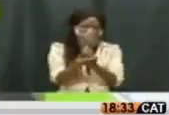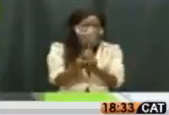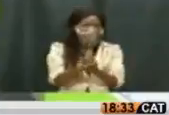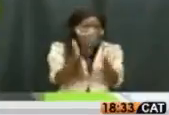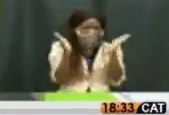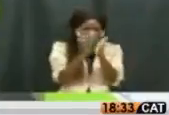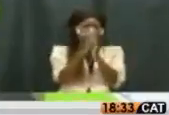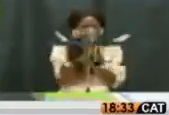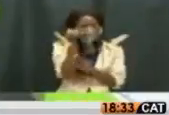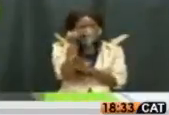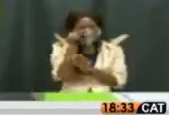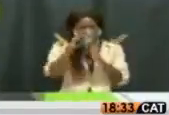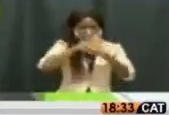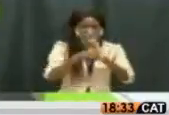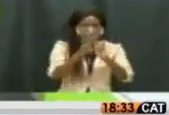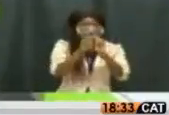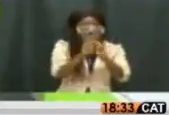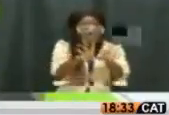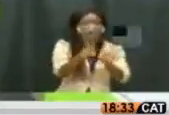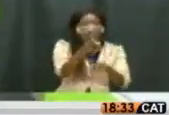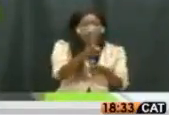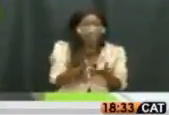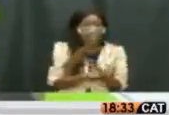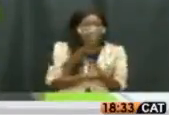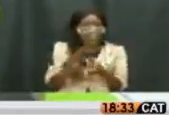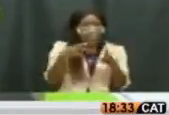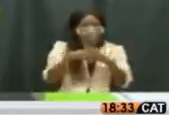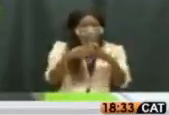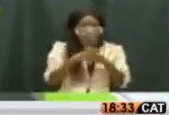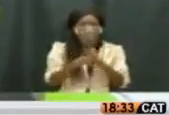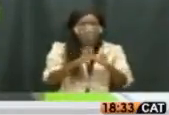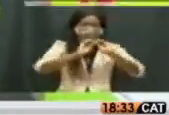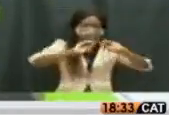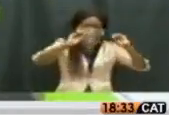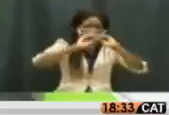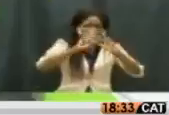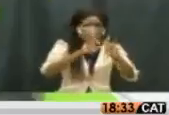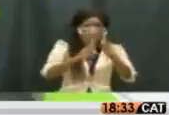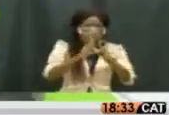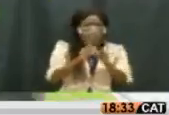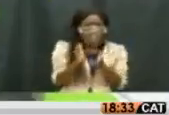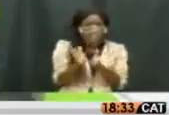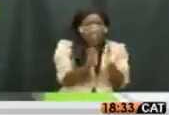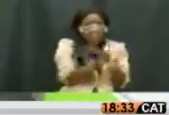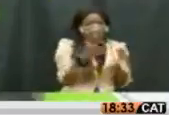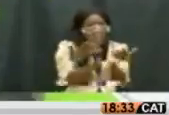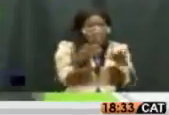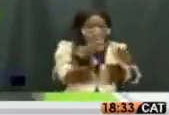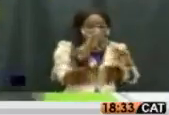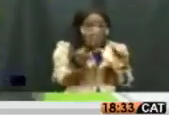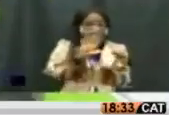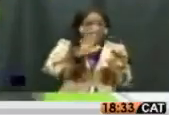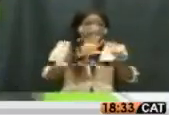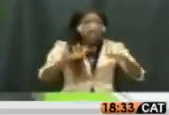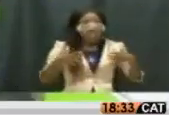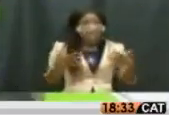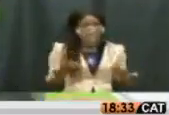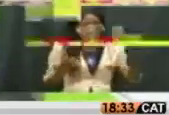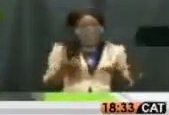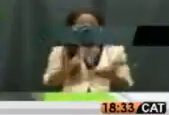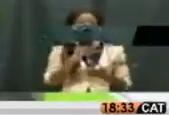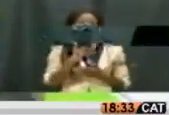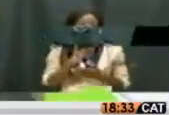COVID-19. Maka tukuwapunsa anthu za kuti azisamale kuti matenda amene muliro